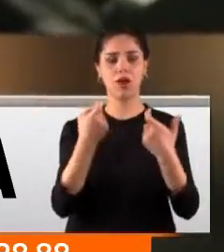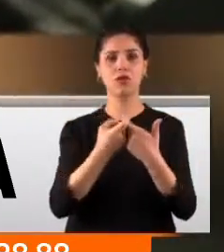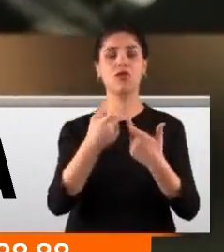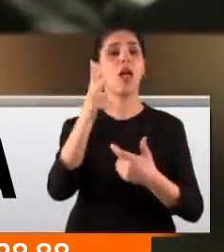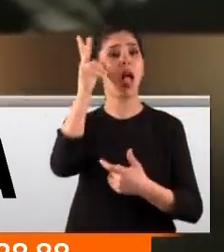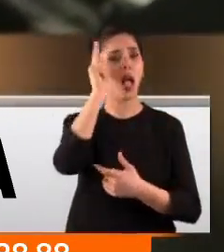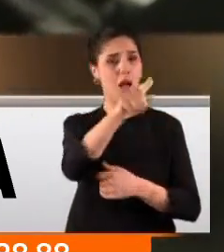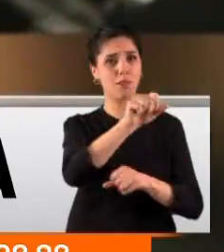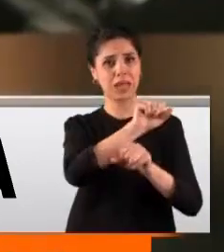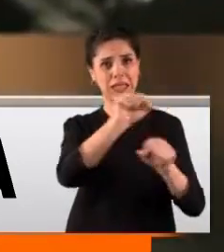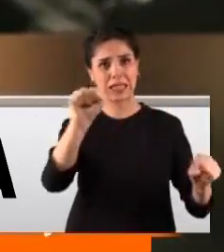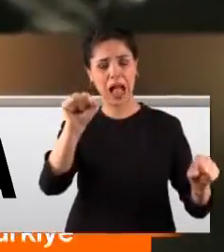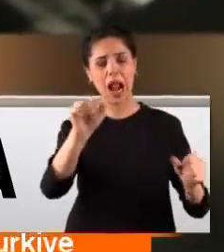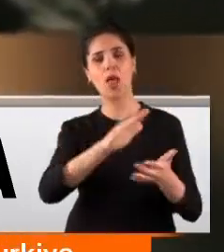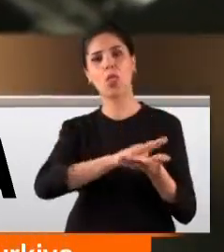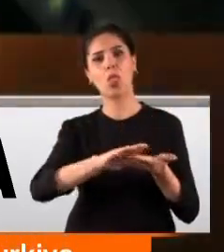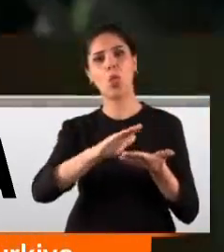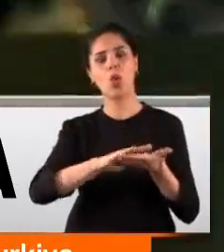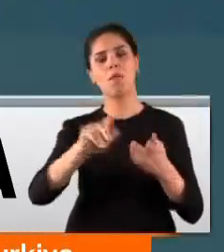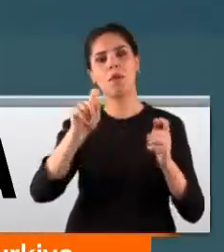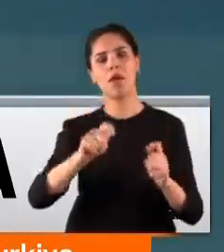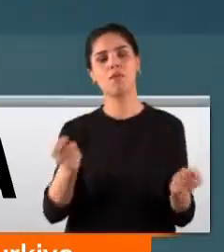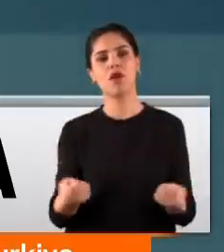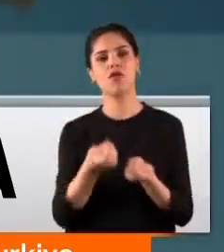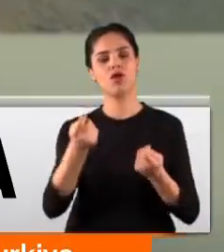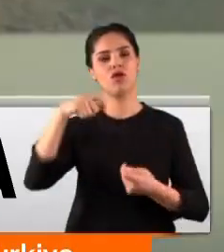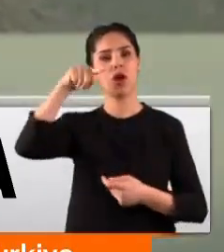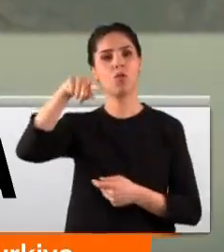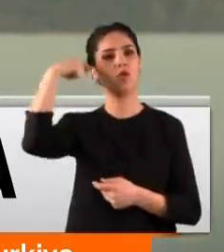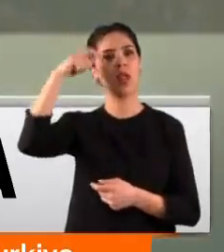Amerika'nın açığını beyaz perdede kapatmaya çalışacak.